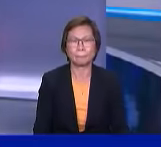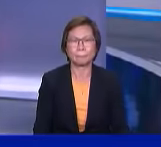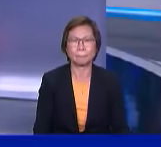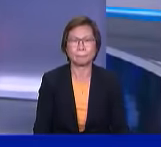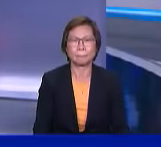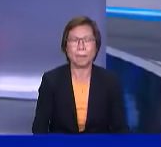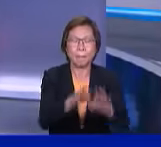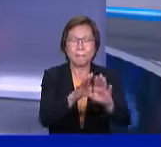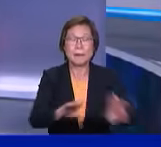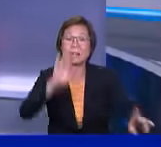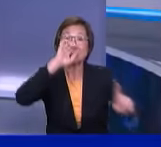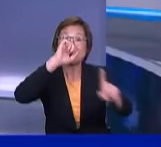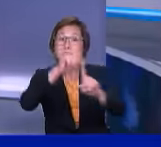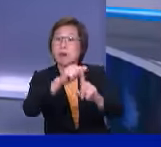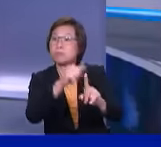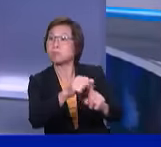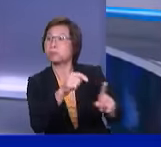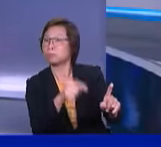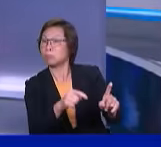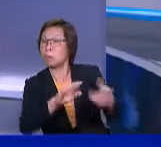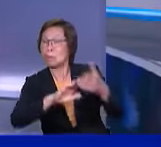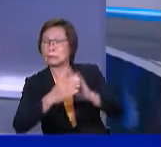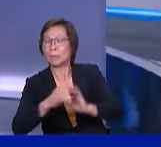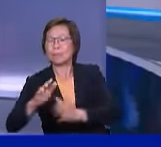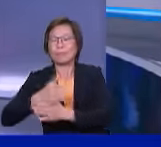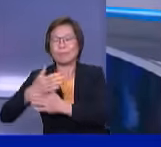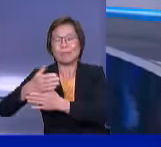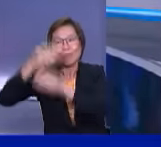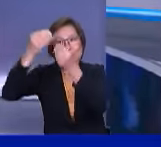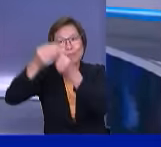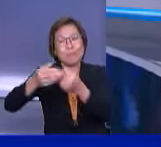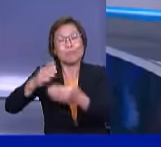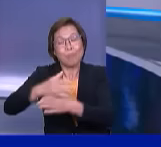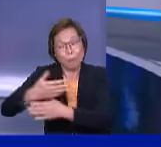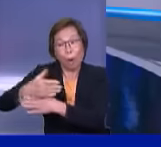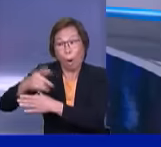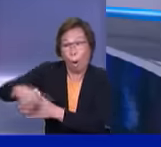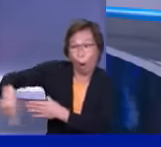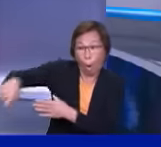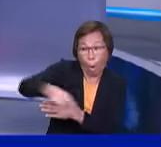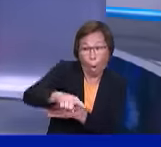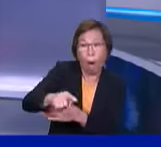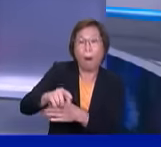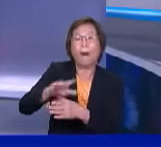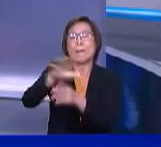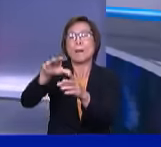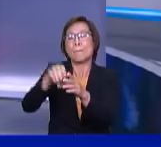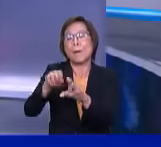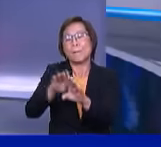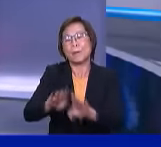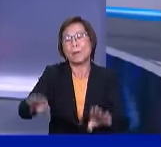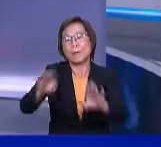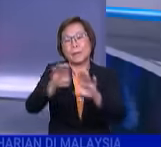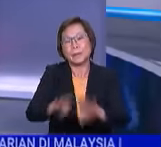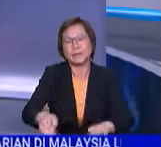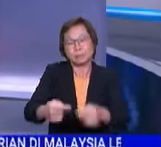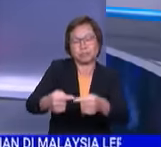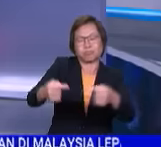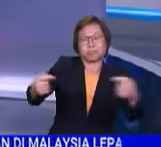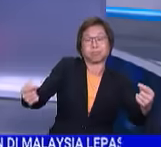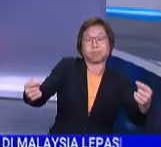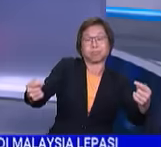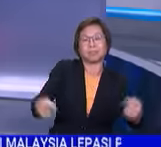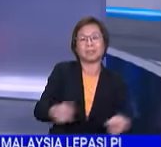Saudara, berita palsu antara yang menjadi perkongsian orang ramai terutamanya melibatkan berita isu kontroversi.